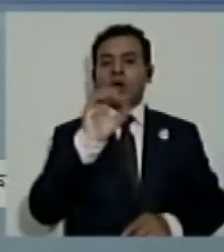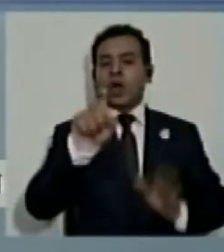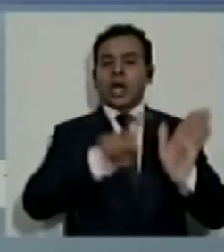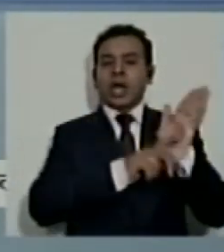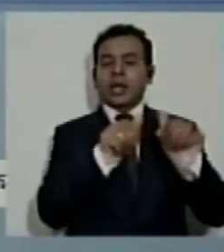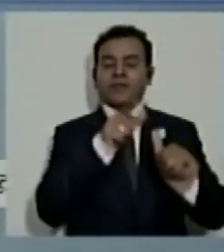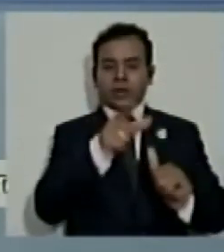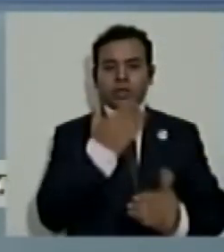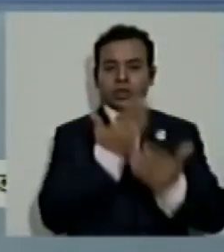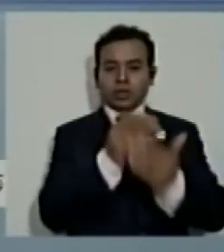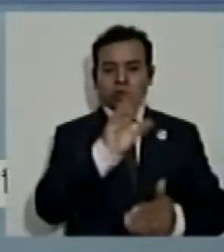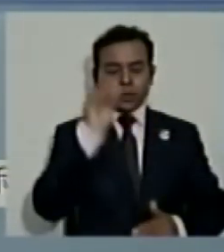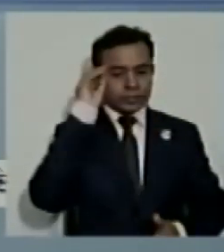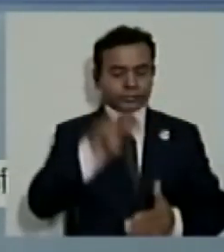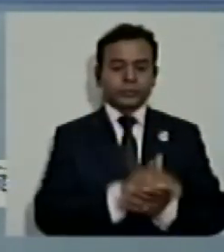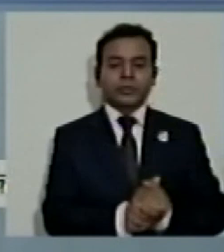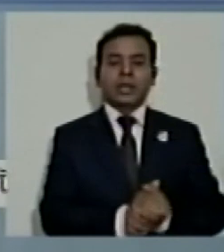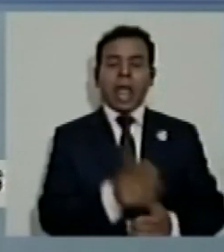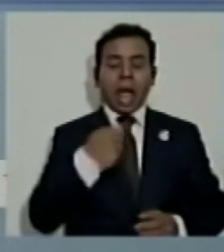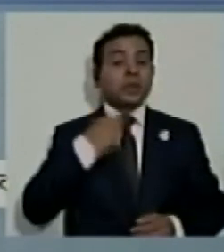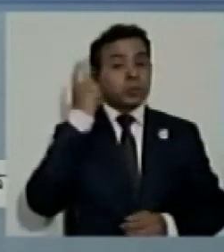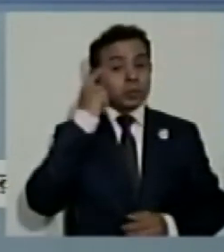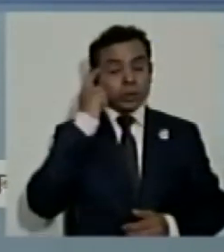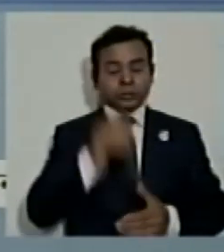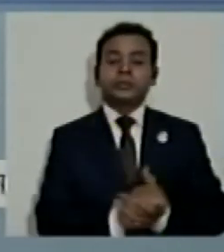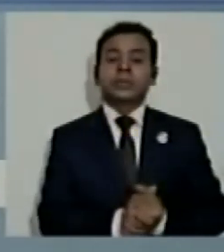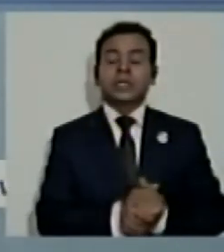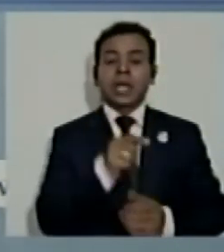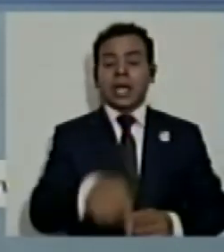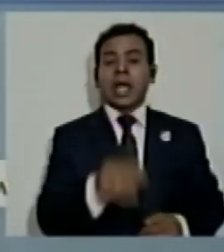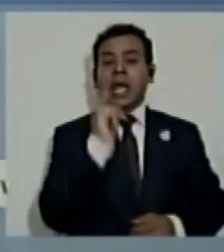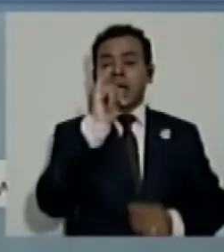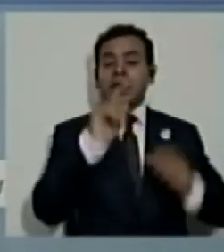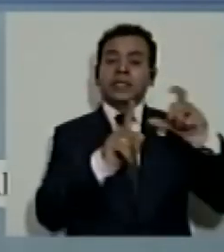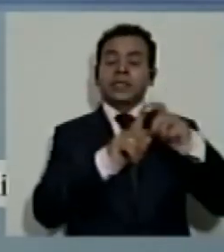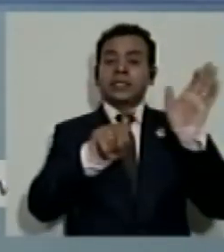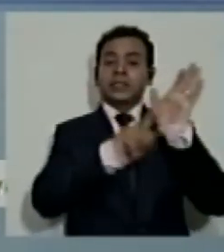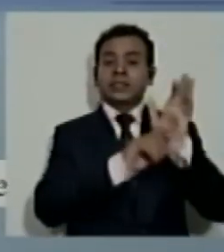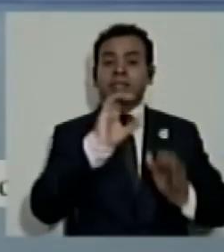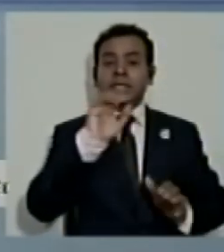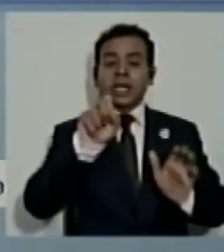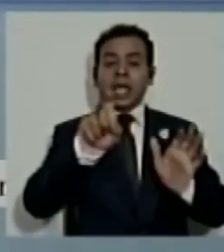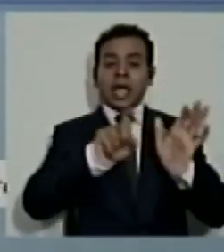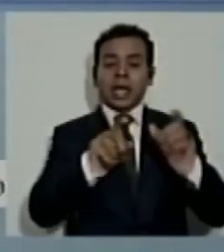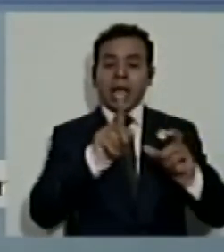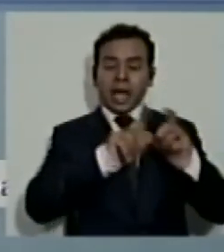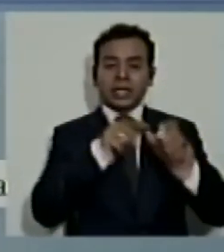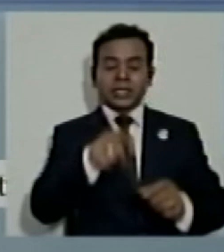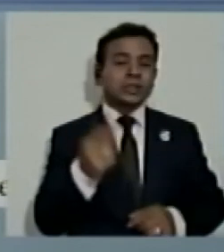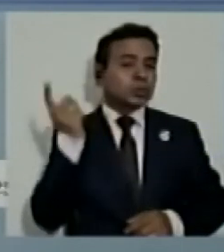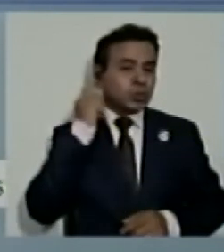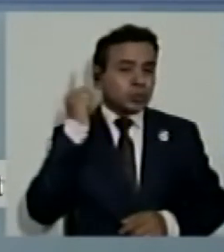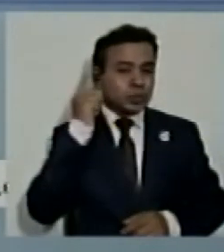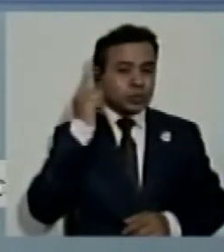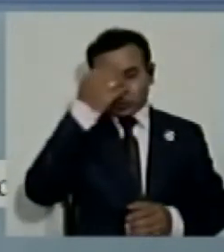যে আইডিসিআর এর সাউন্ডের কিছু সমস্যা ছিল, সেই জন্য আমি আরেকবার রিপিট করছি যাদের শুনতে অসুবিধা